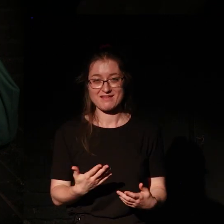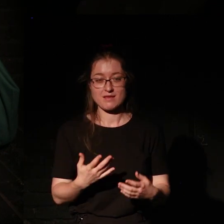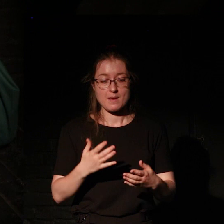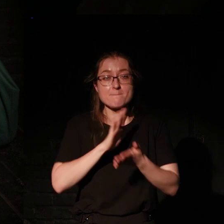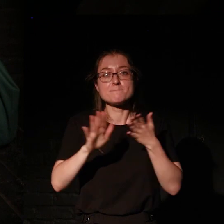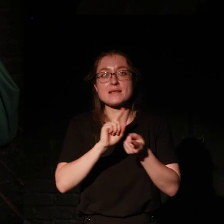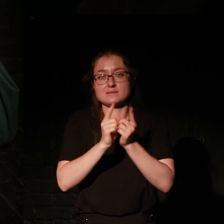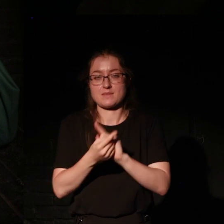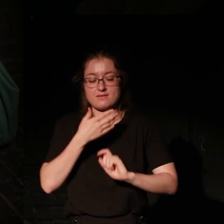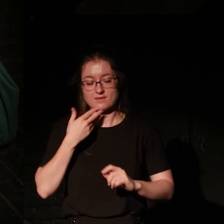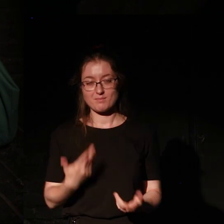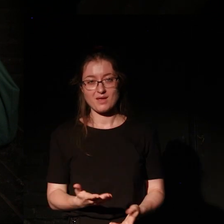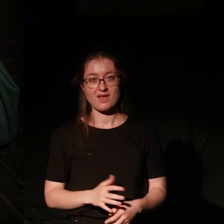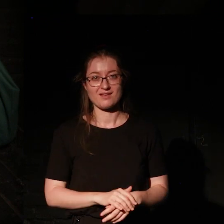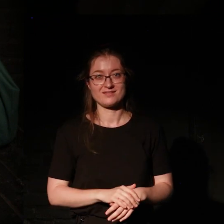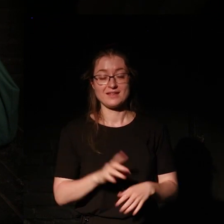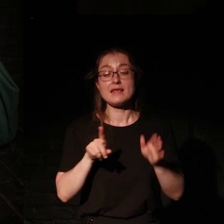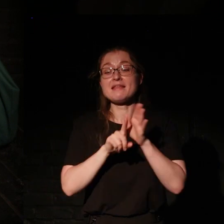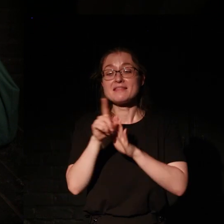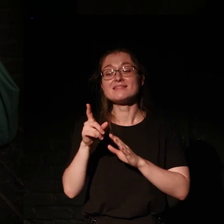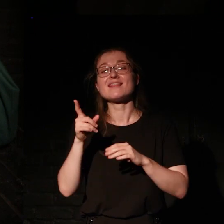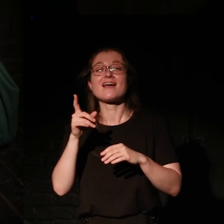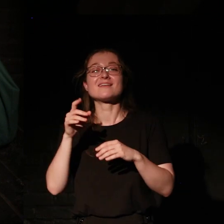mają mi co robić. Bardzo ciekawa praca.